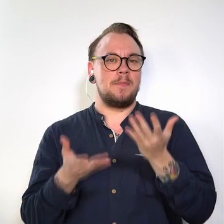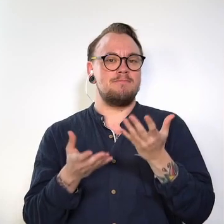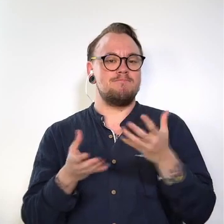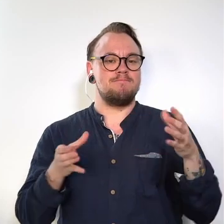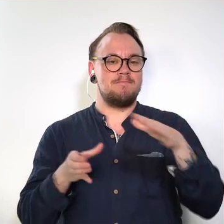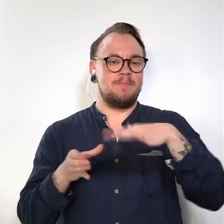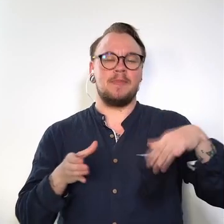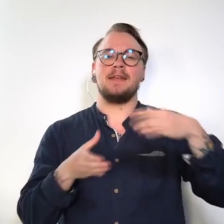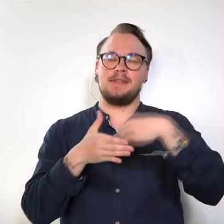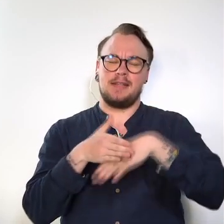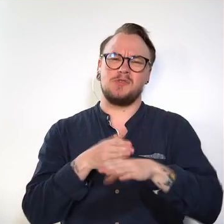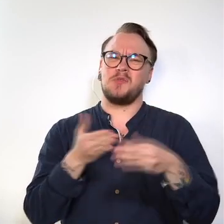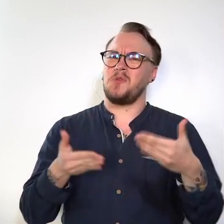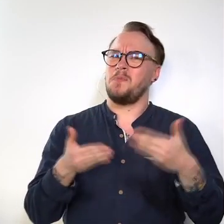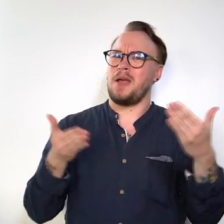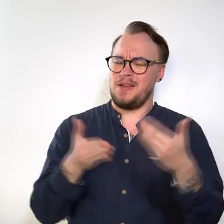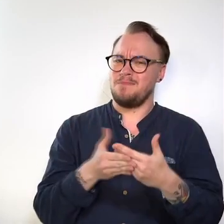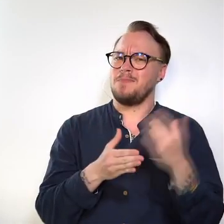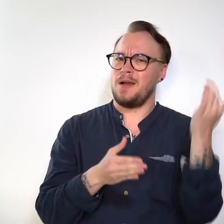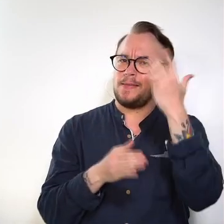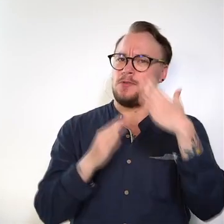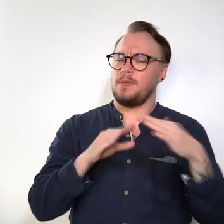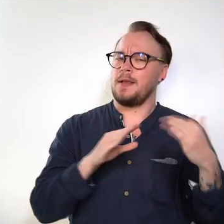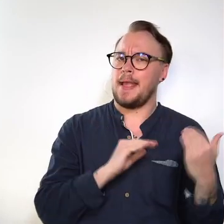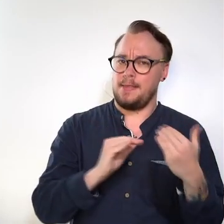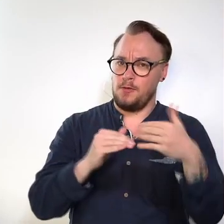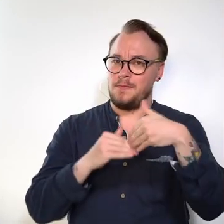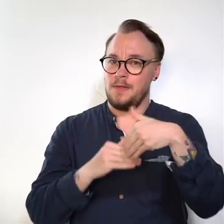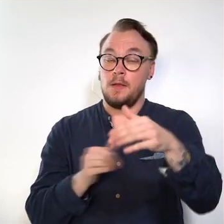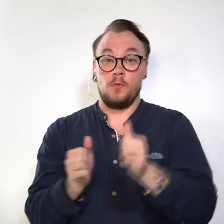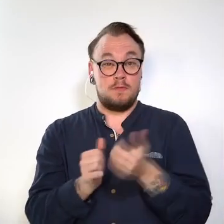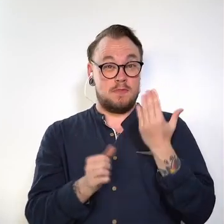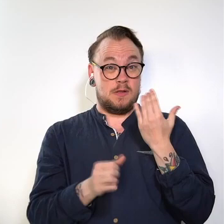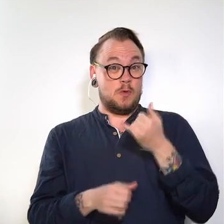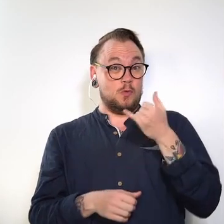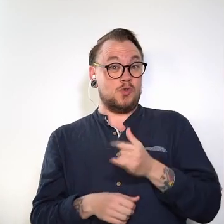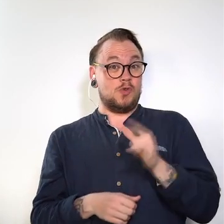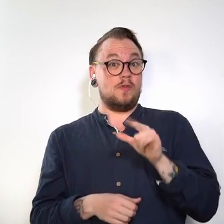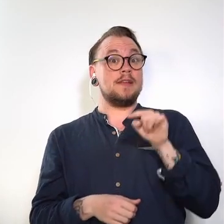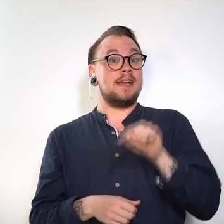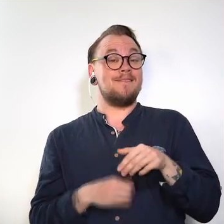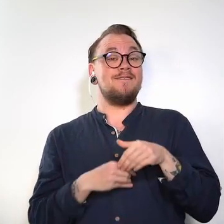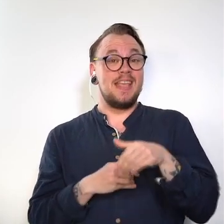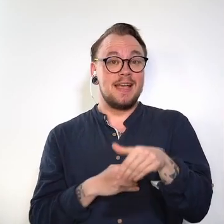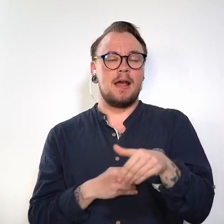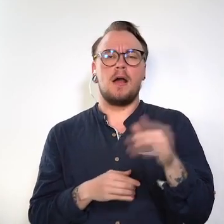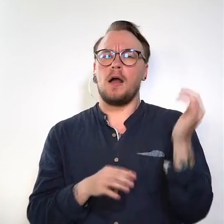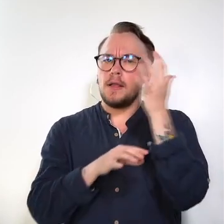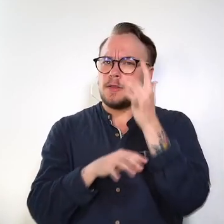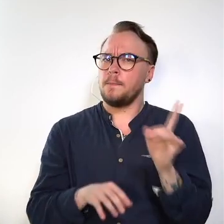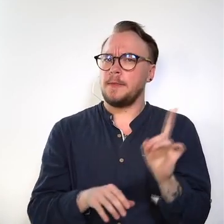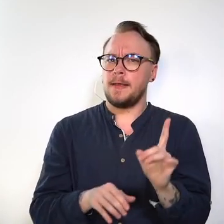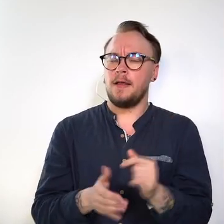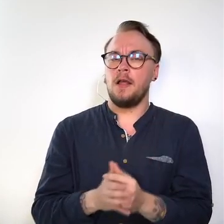laajeneva terapiasuuntaus ja sen ajattelu on kehittynyt paljon, mutta vielä 60-luvulla niissä oli tämmöinen, että